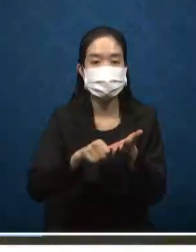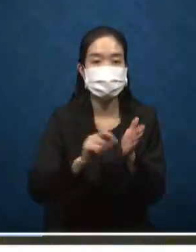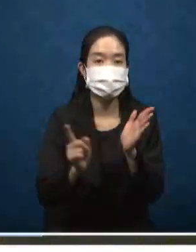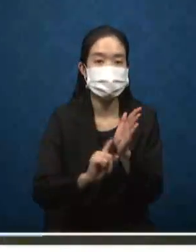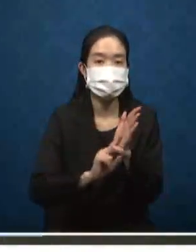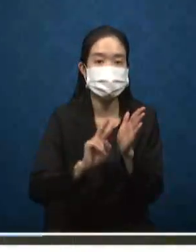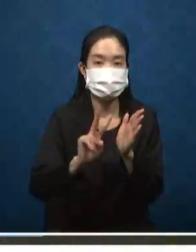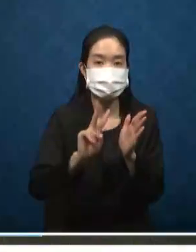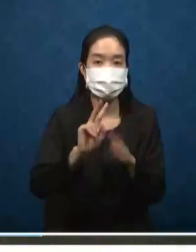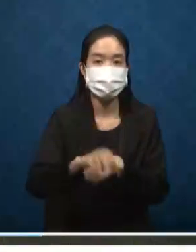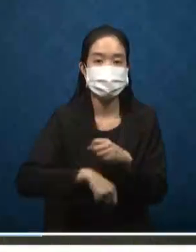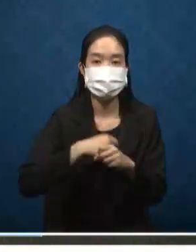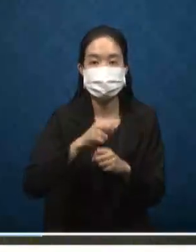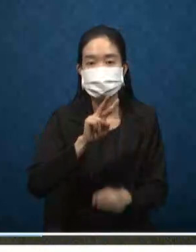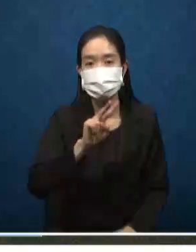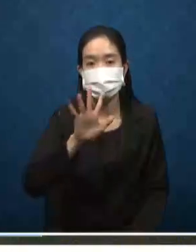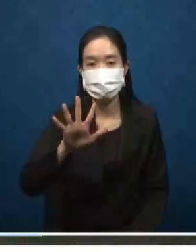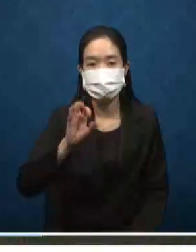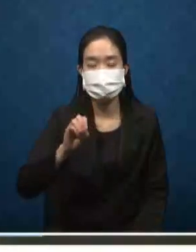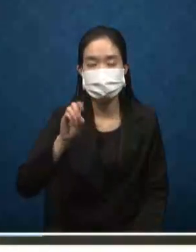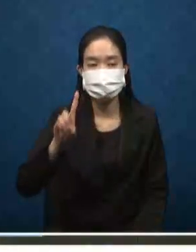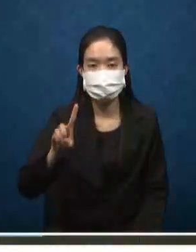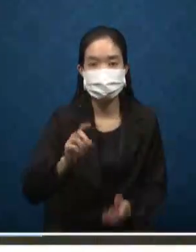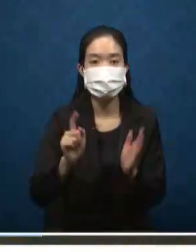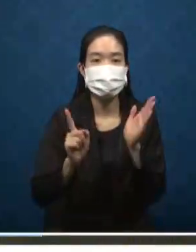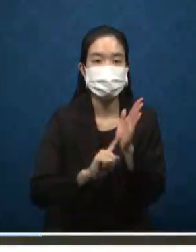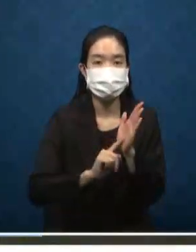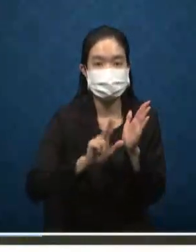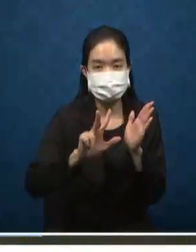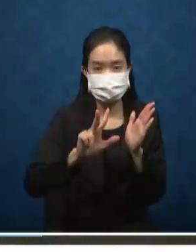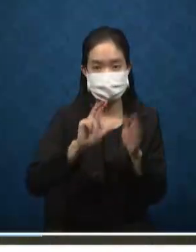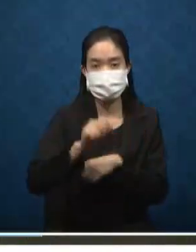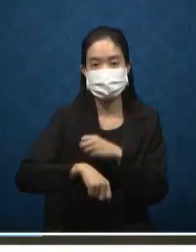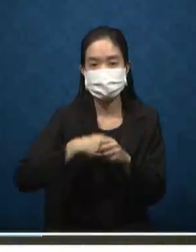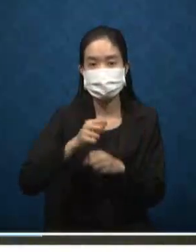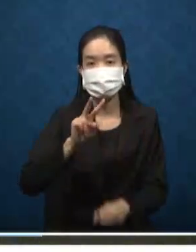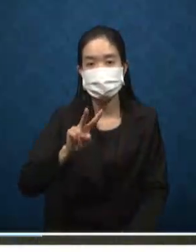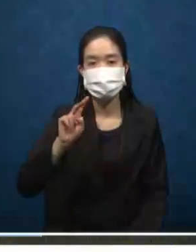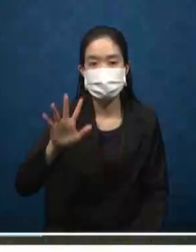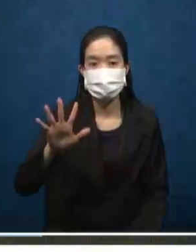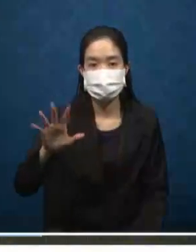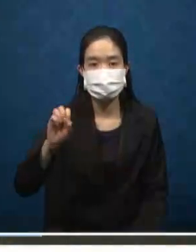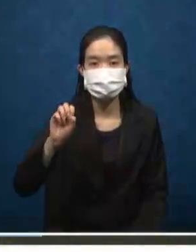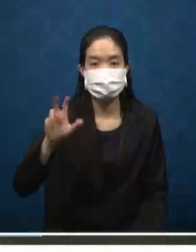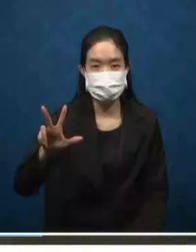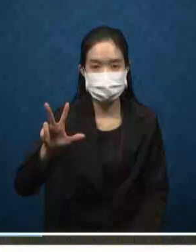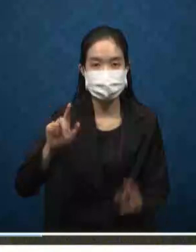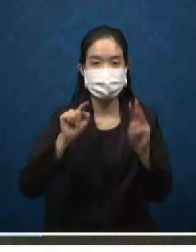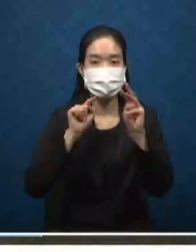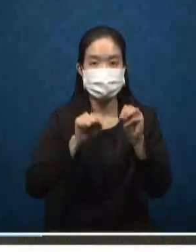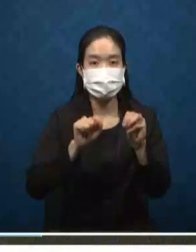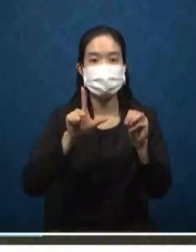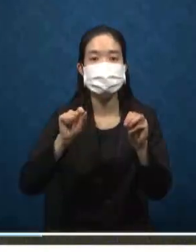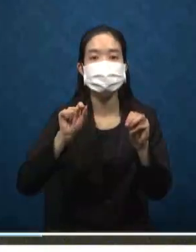พ.ศ2551และฉบับที่ 3พ.ศ2553มาตรา 23